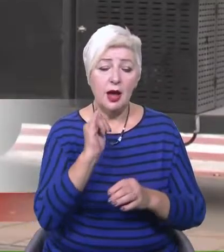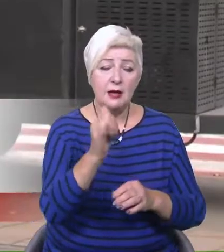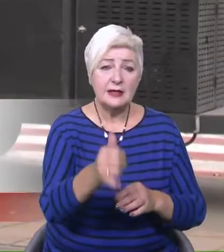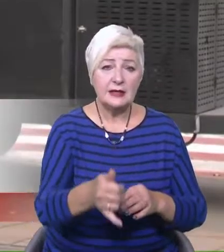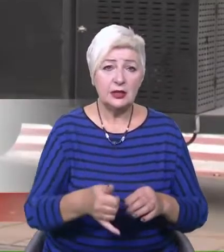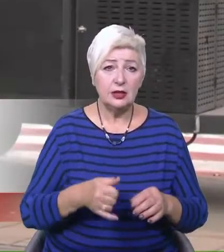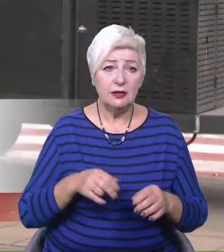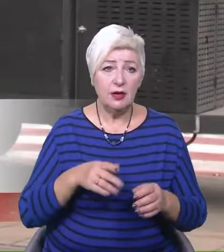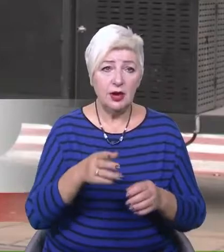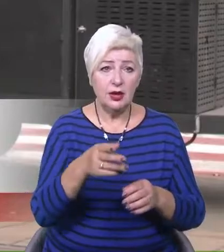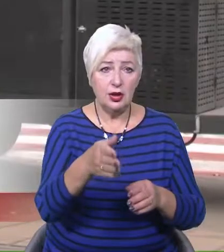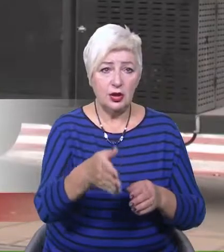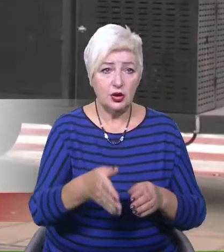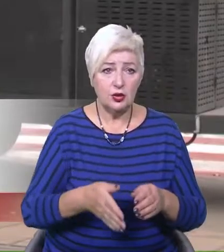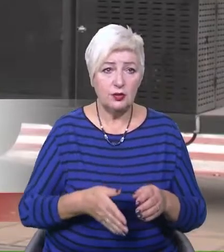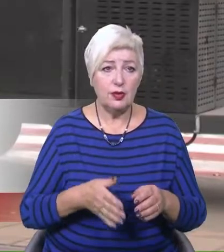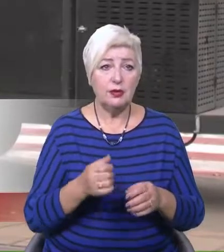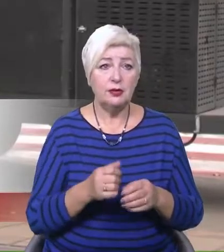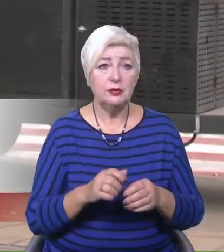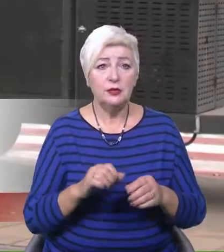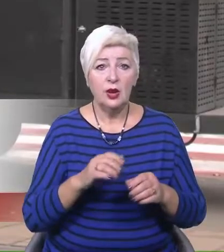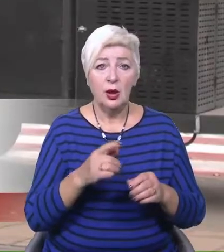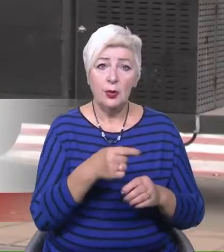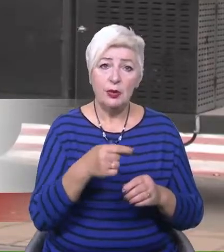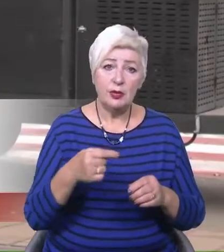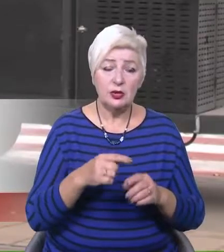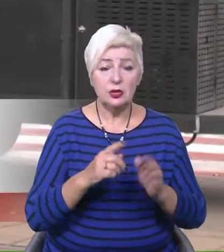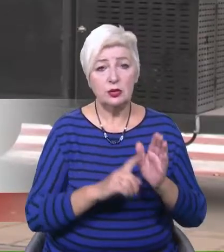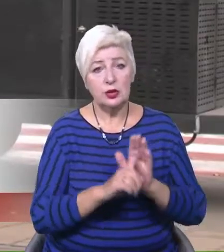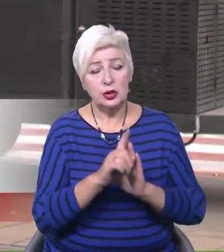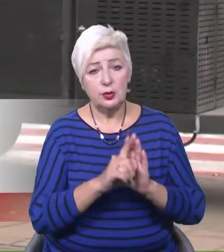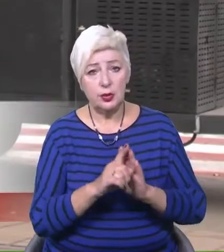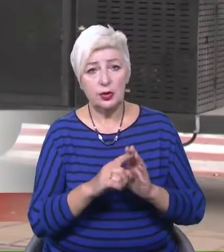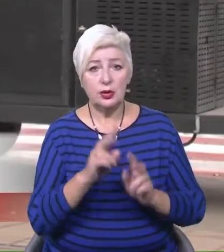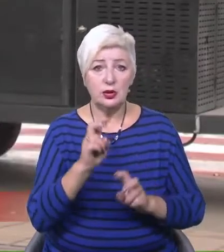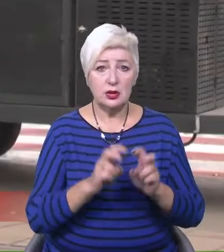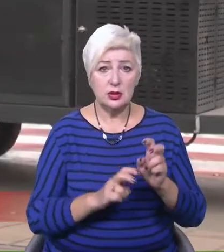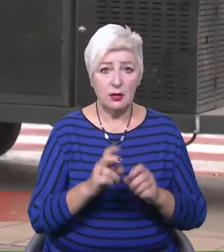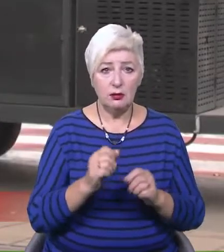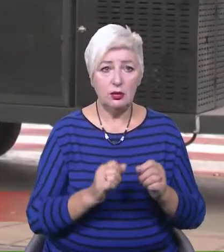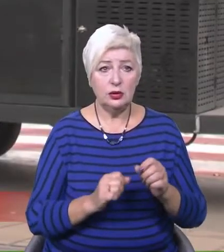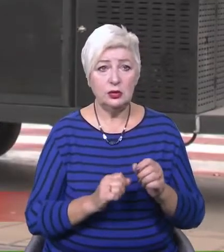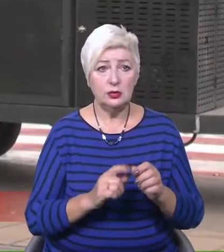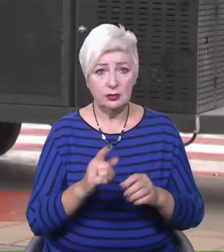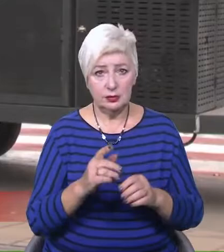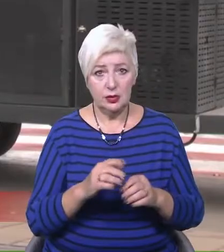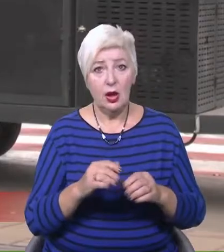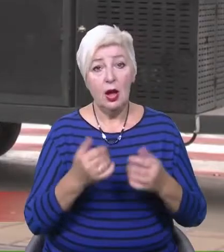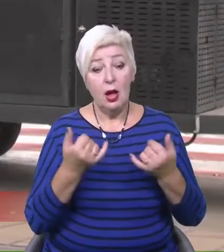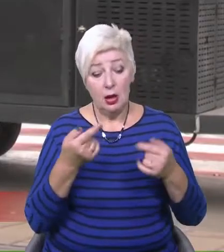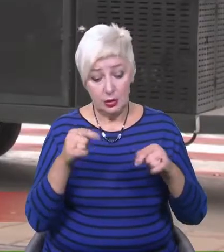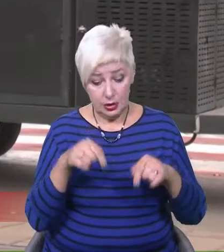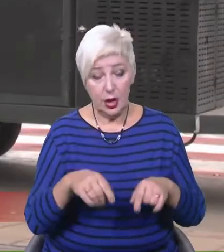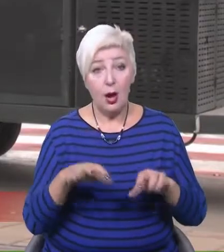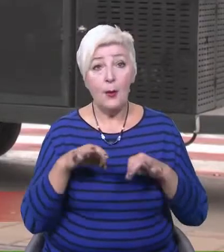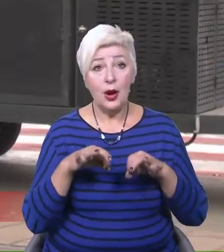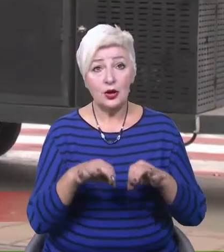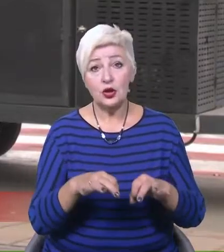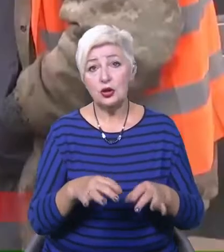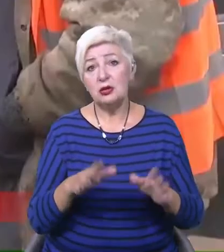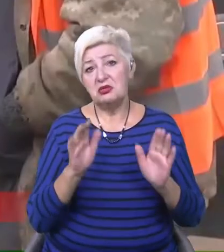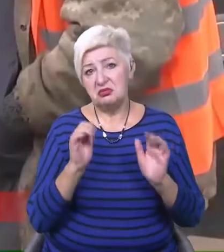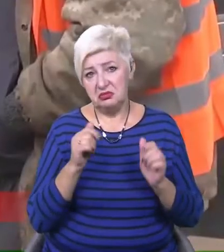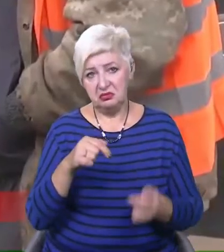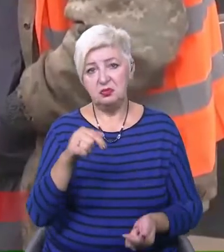запустити асфальтовий завод дуже складно, а технологія нам каже зовсім не робити цього. А ця машина, вона передбачена